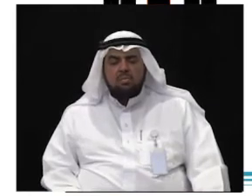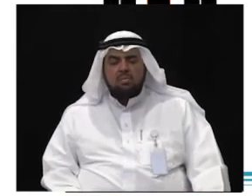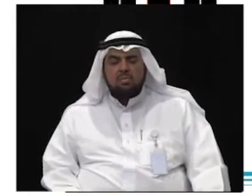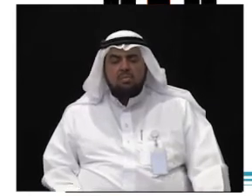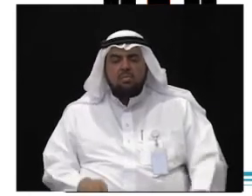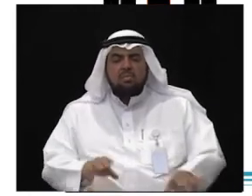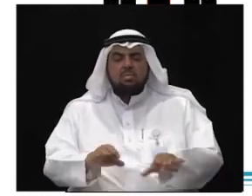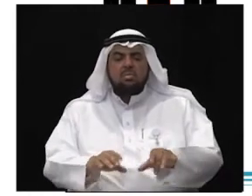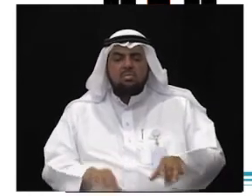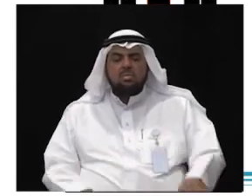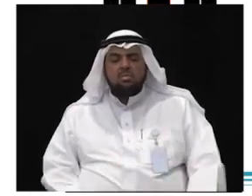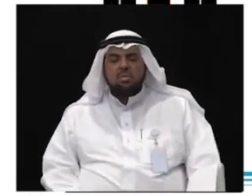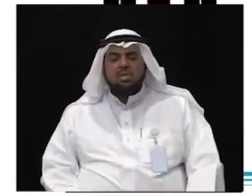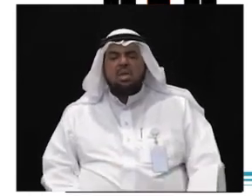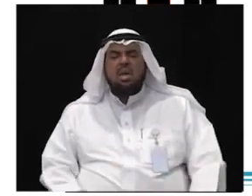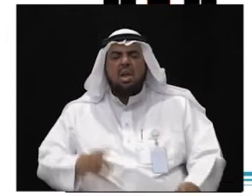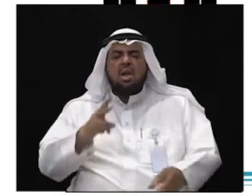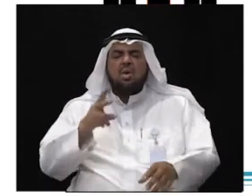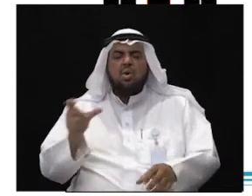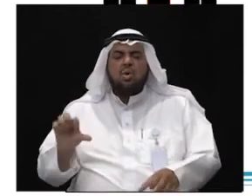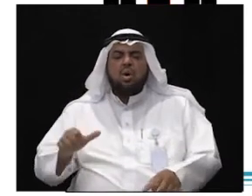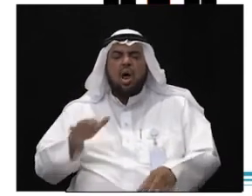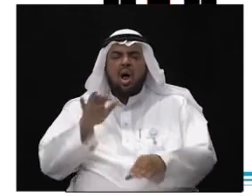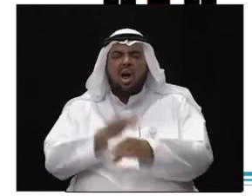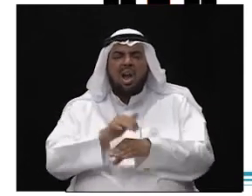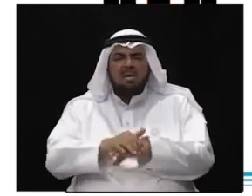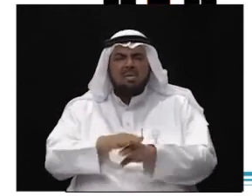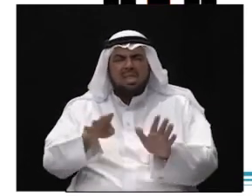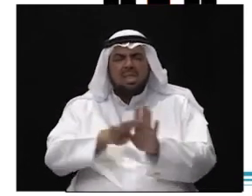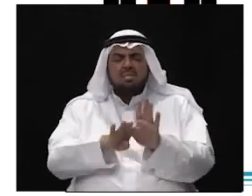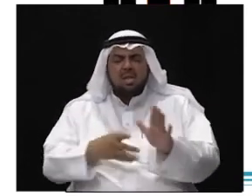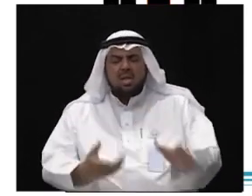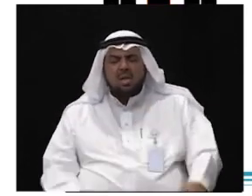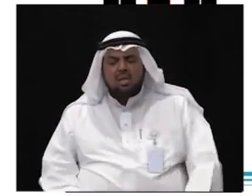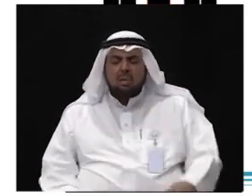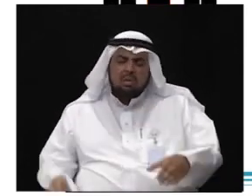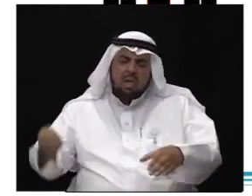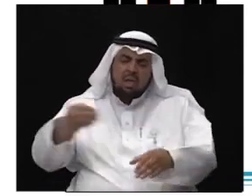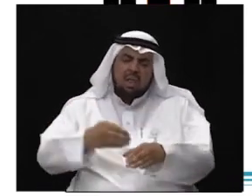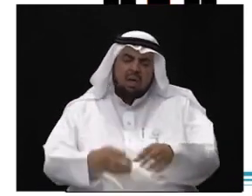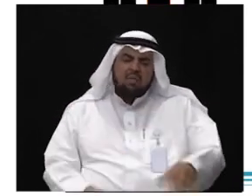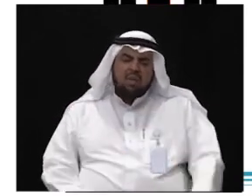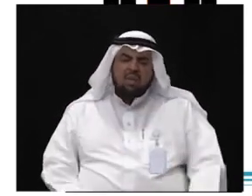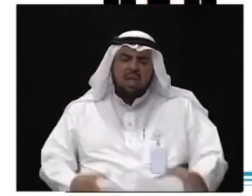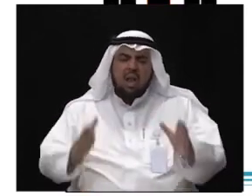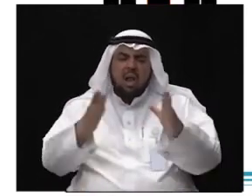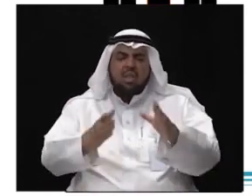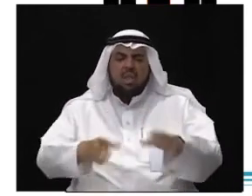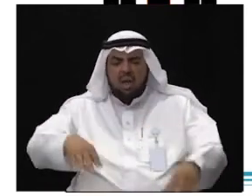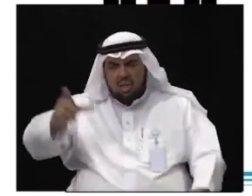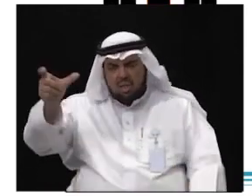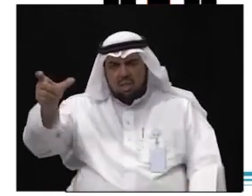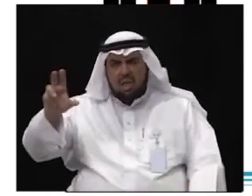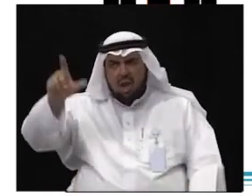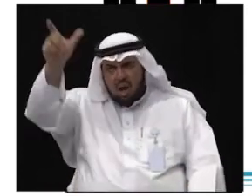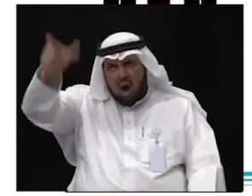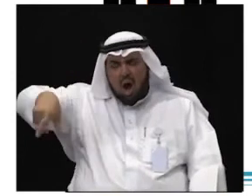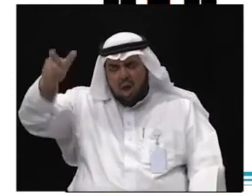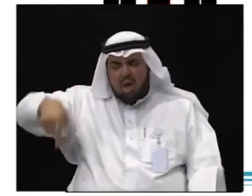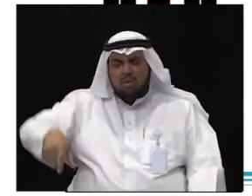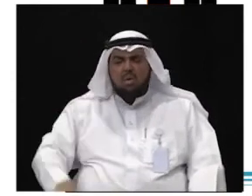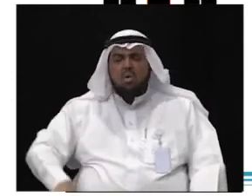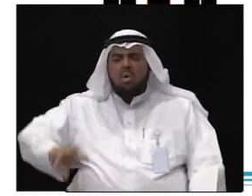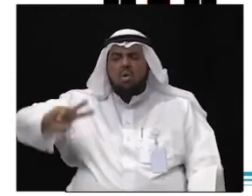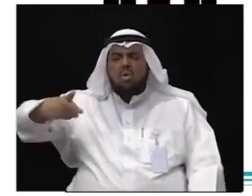أعطت نورة شرح مختصر عن فكرة التطبيق، وطلبت إضافة أداة القائمة ليست وتغيير خصائصها كما